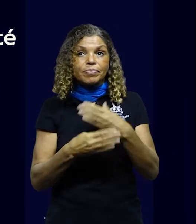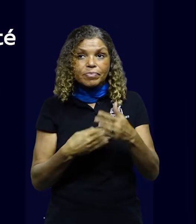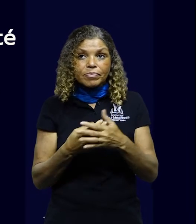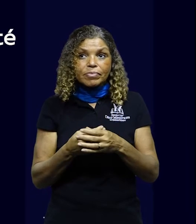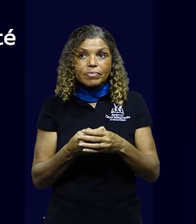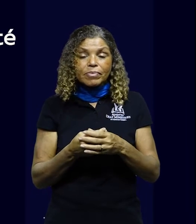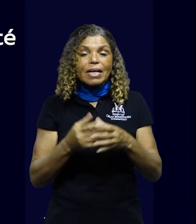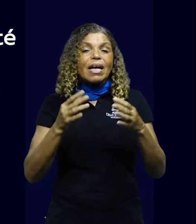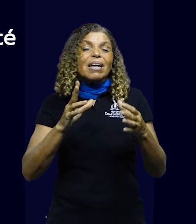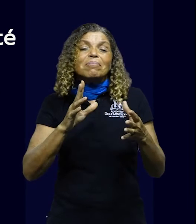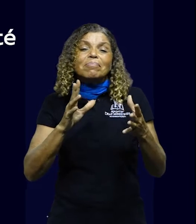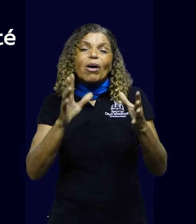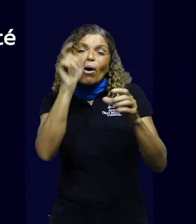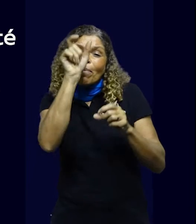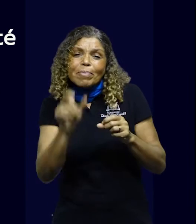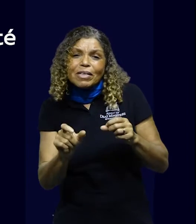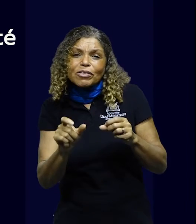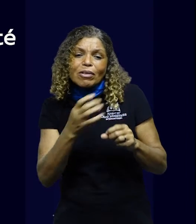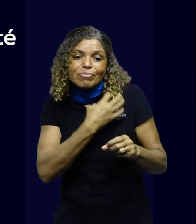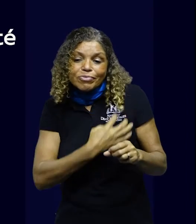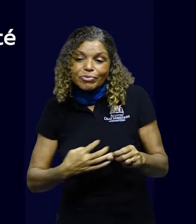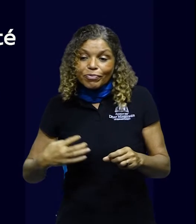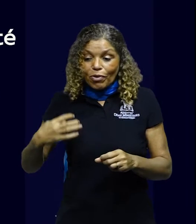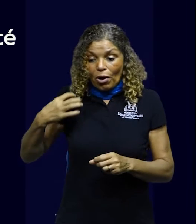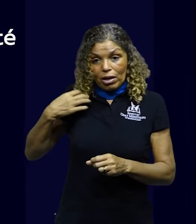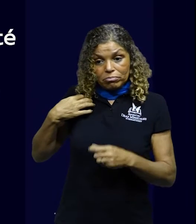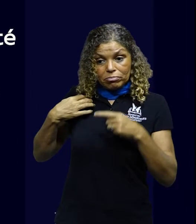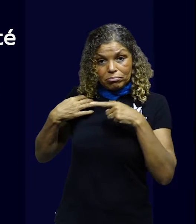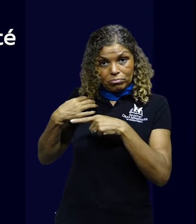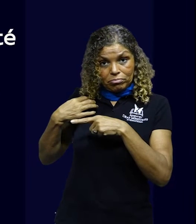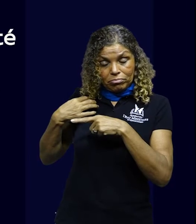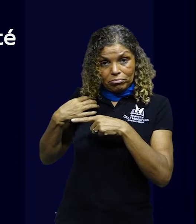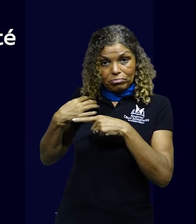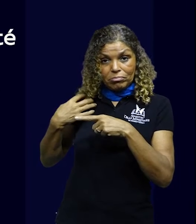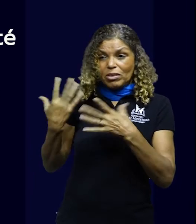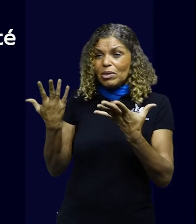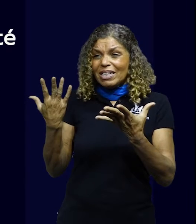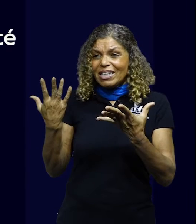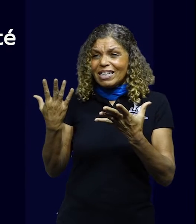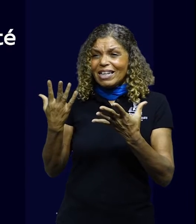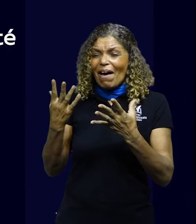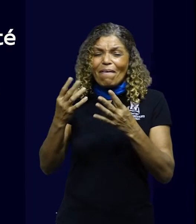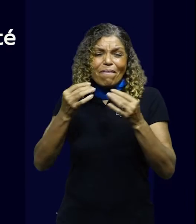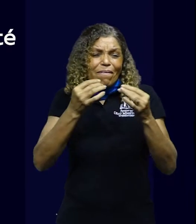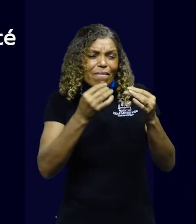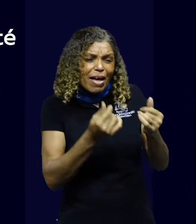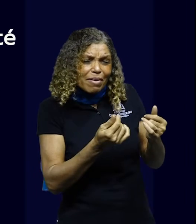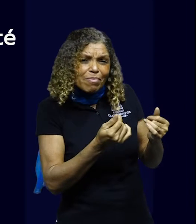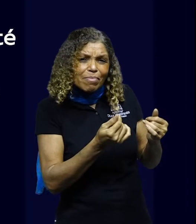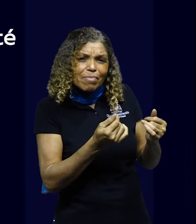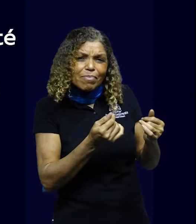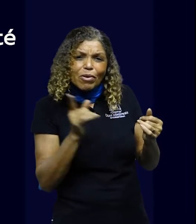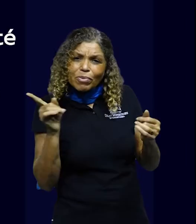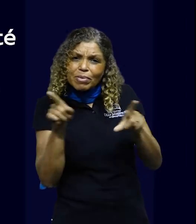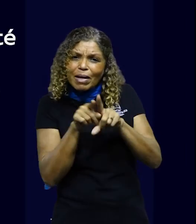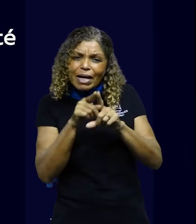un souverain sacrificateur qui ne puisse compatir à nos faiblesses. Au contraire, il a mené les mêmes luttes